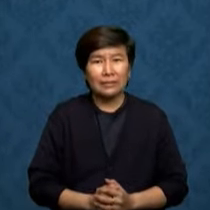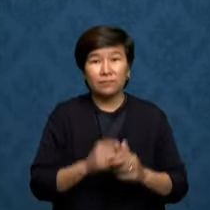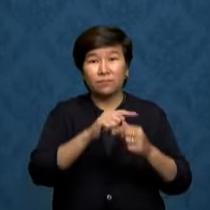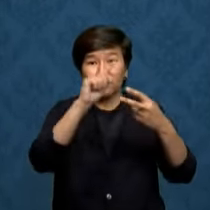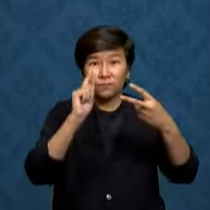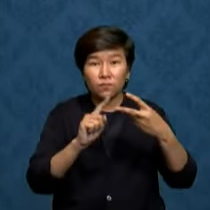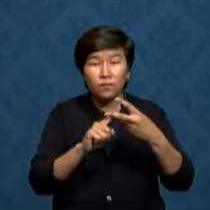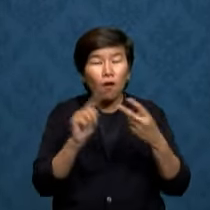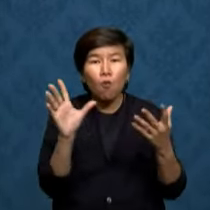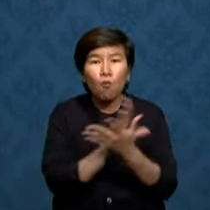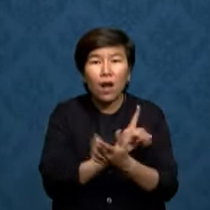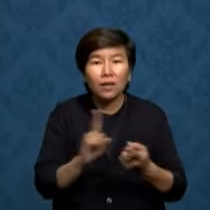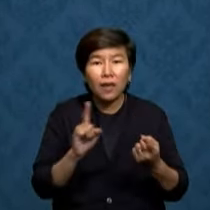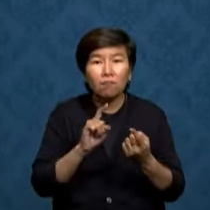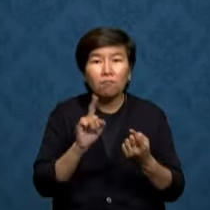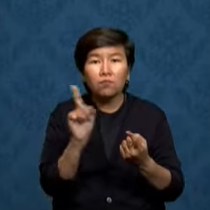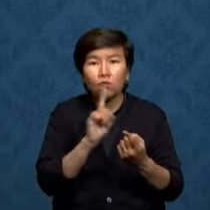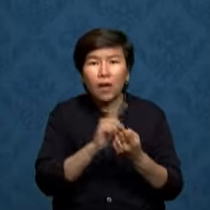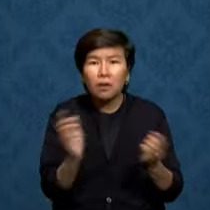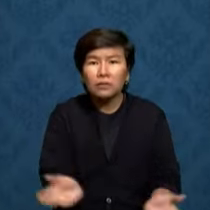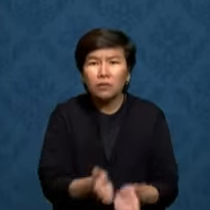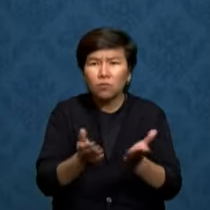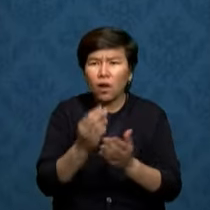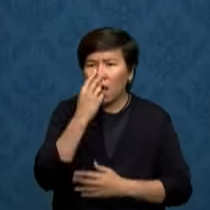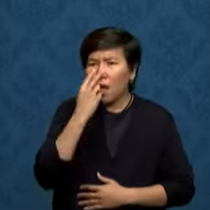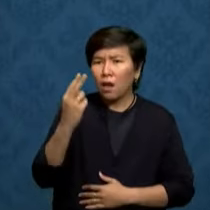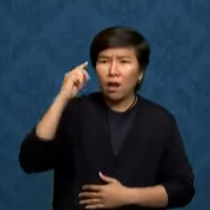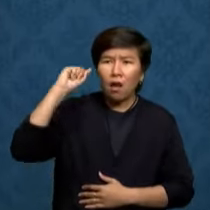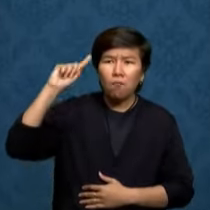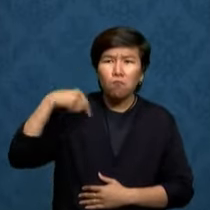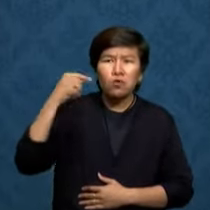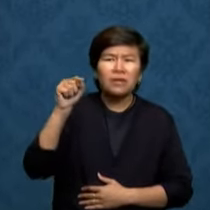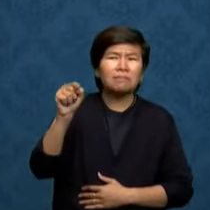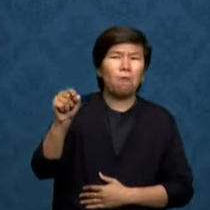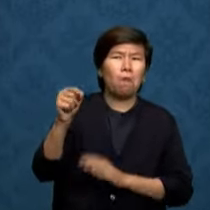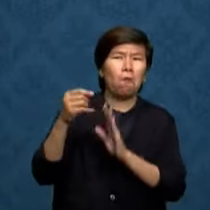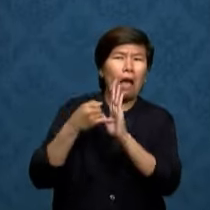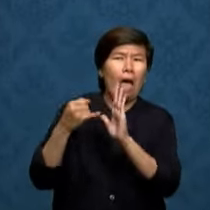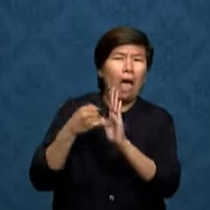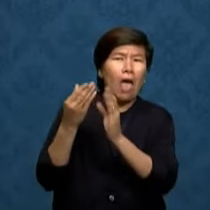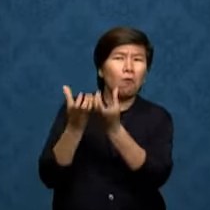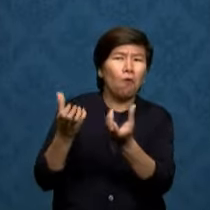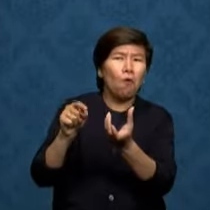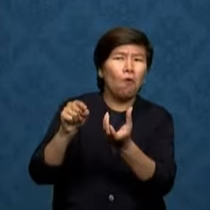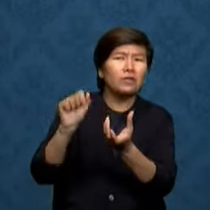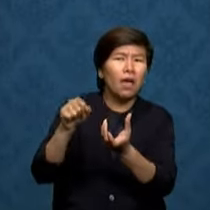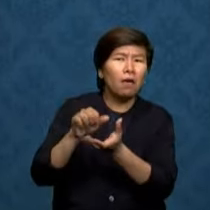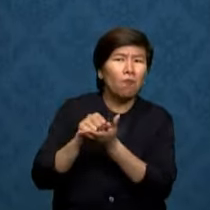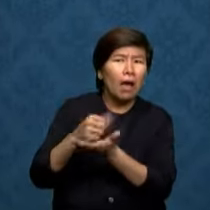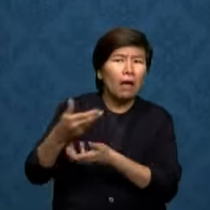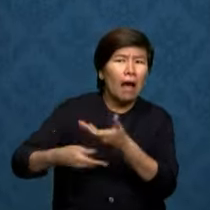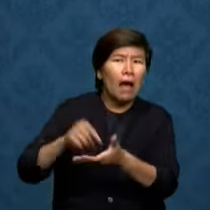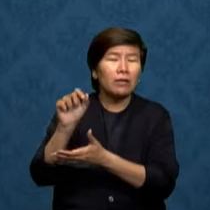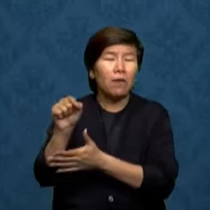วัฒนธรรมที่มองผู้หญิงเป็นวัตถุหรือไม่ผมเองนะครับก็ฟังการอภิปรายของเพื่อนสมาชิกสสพรรคก้าว